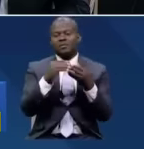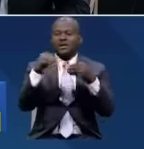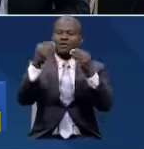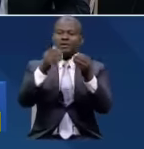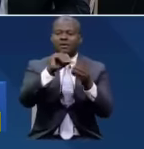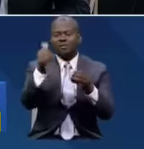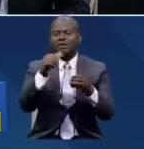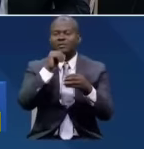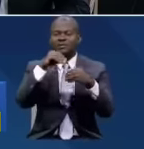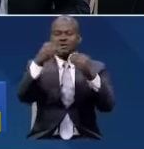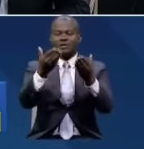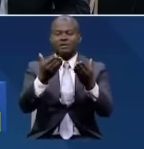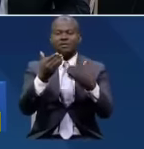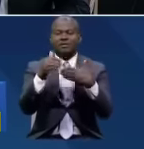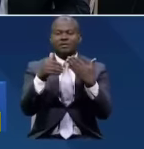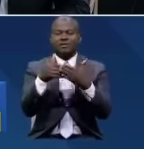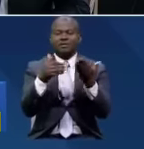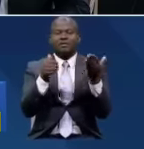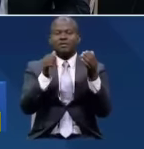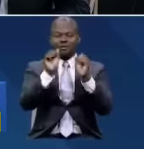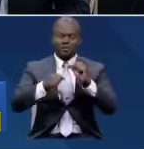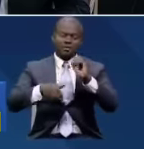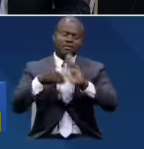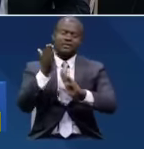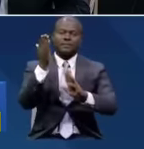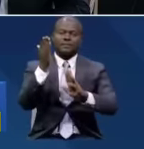tujijemo isoko ryiza,